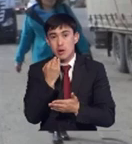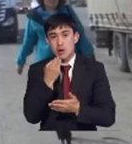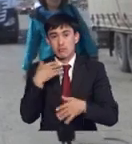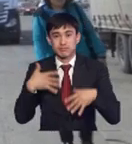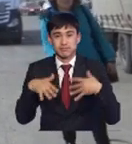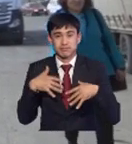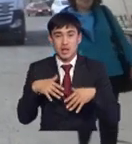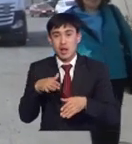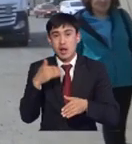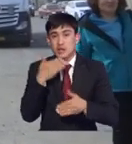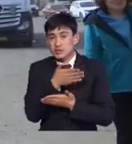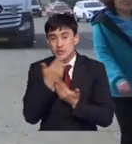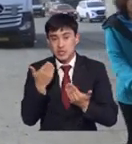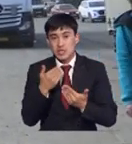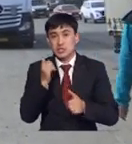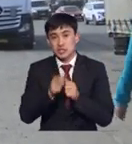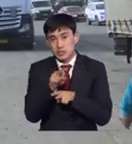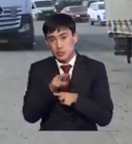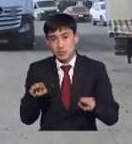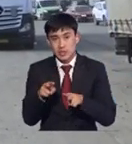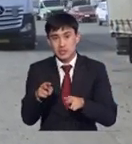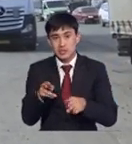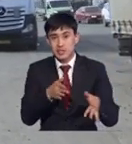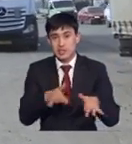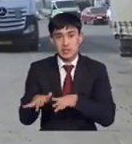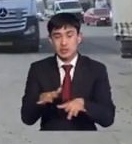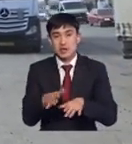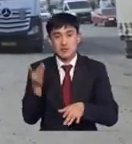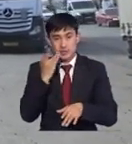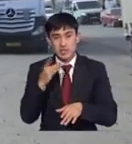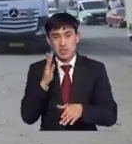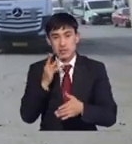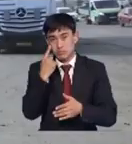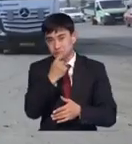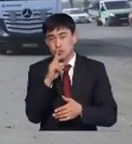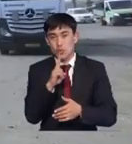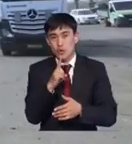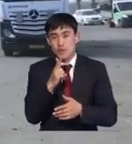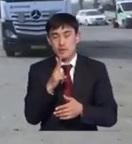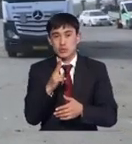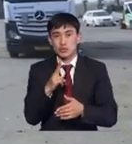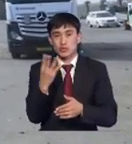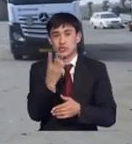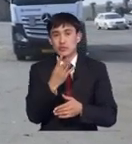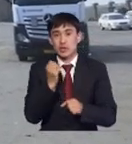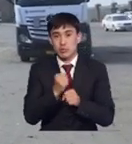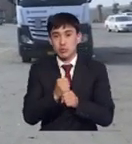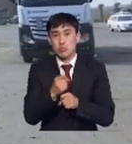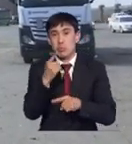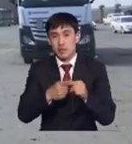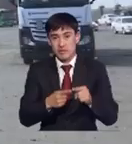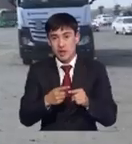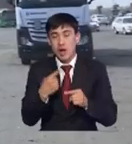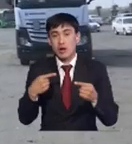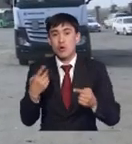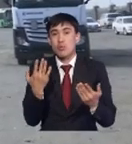попало. Качества никакого нет. Я часто наблюдаю за их деятельностью, и всегда бросается в глаза то, что из четверых работают только половина.